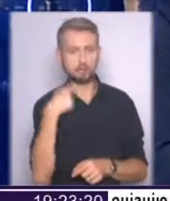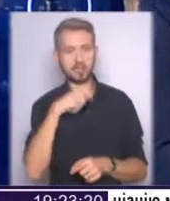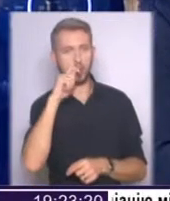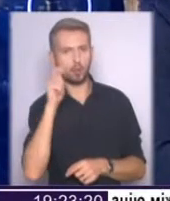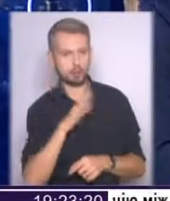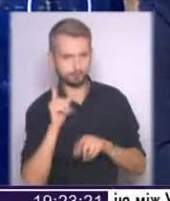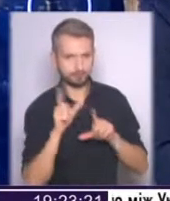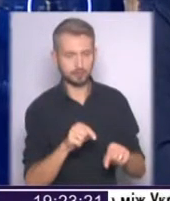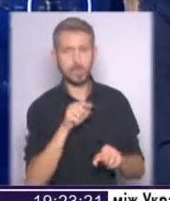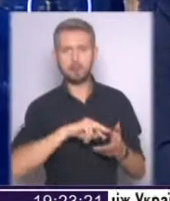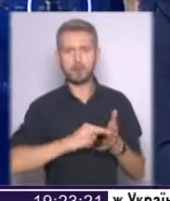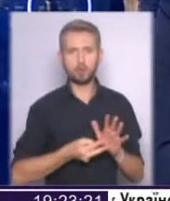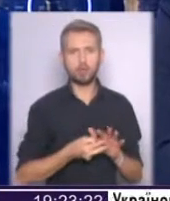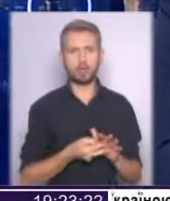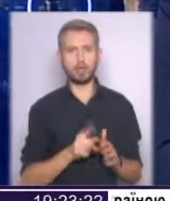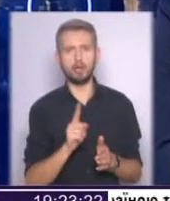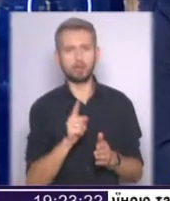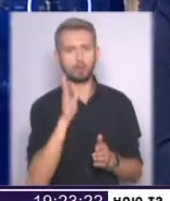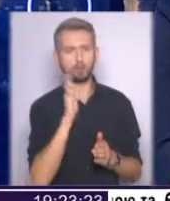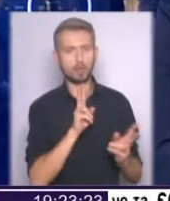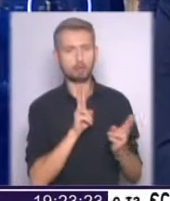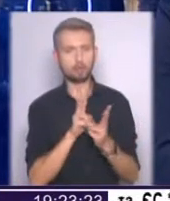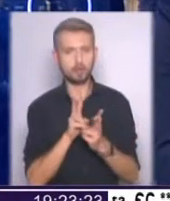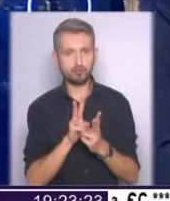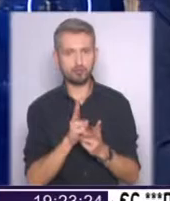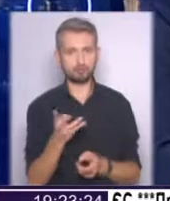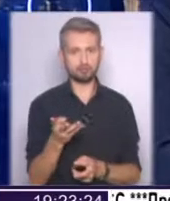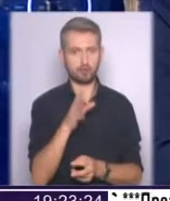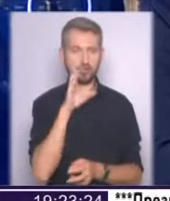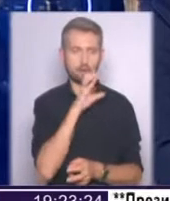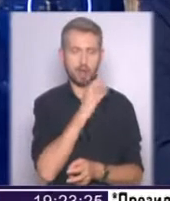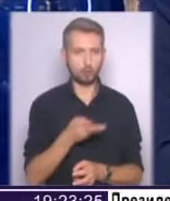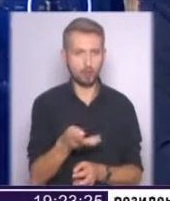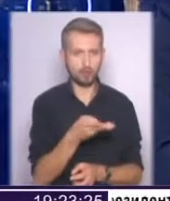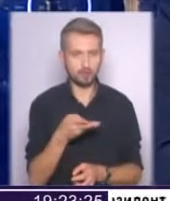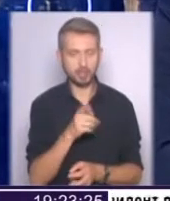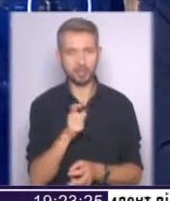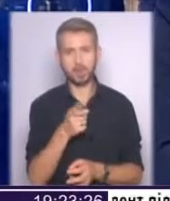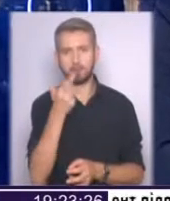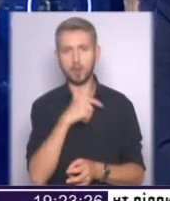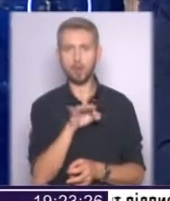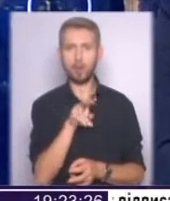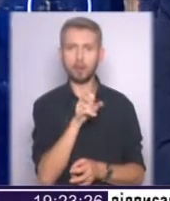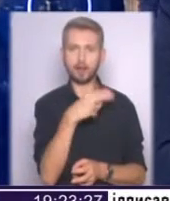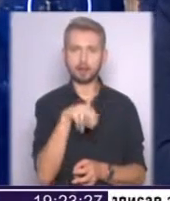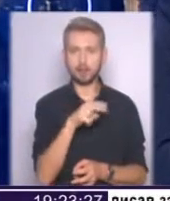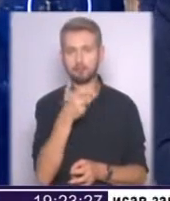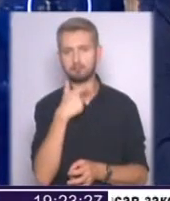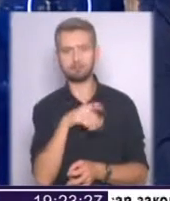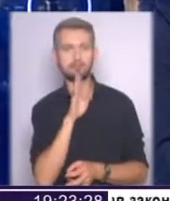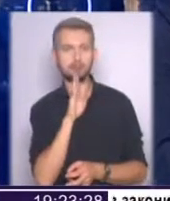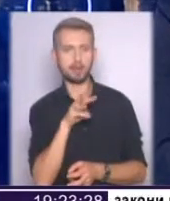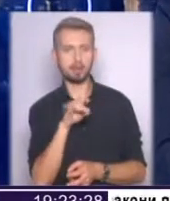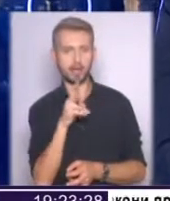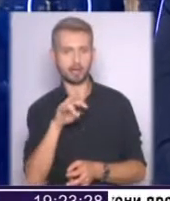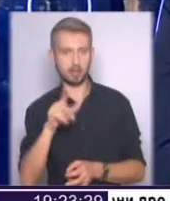України. Там планується, можливо, що відбудеться зустріч Нормандської четвірки з паном Оландом і пані Меркель. Буде,